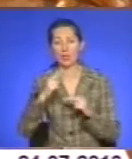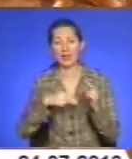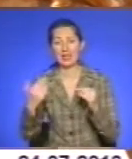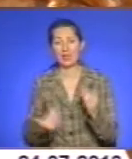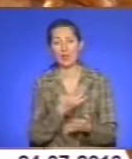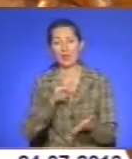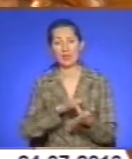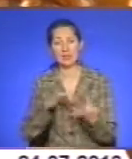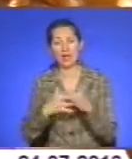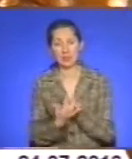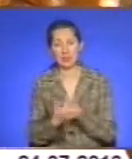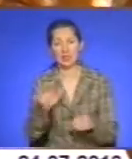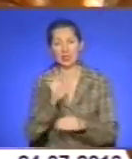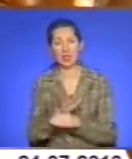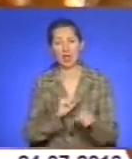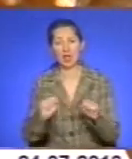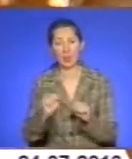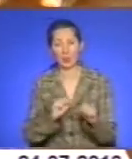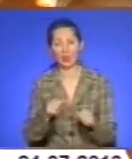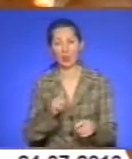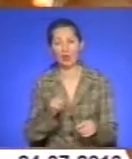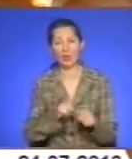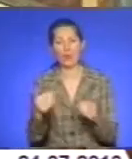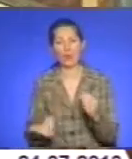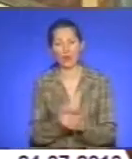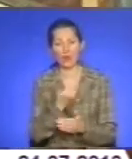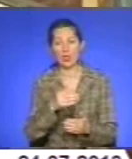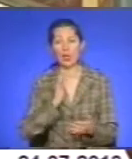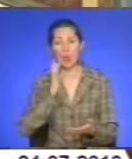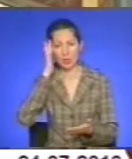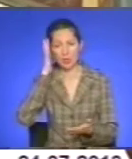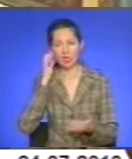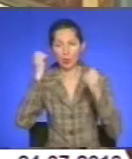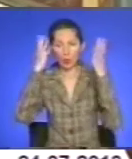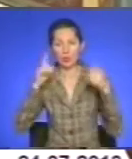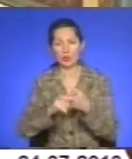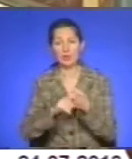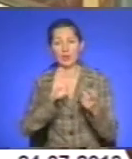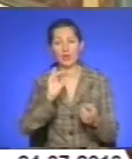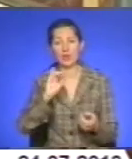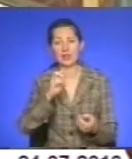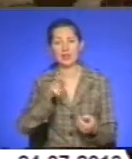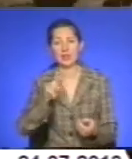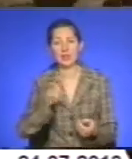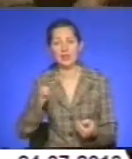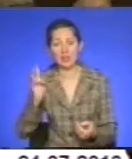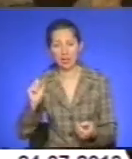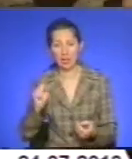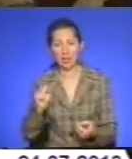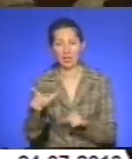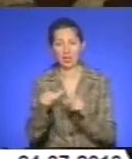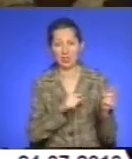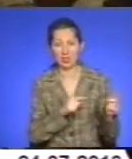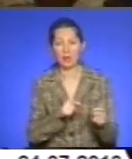Щоб зміцнити торговельні і політичні зв'язки з Візантією, їздила в Константинополь, а з німецьким імператором обмінялася посольствами.